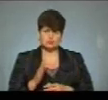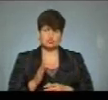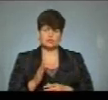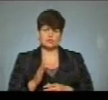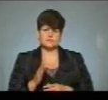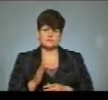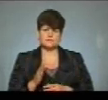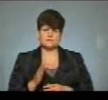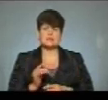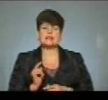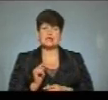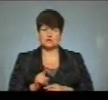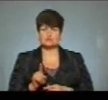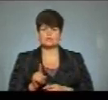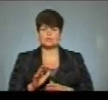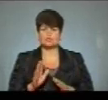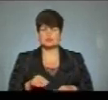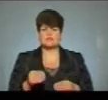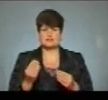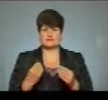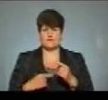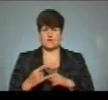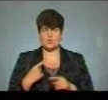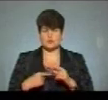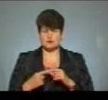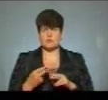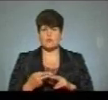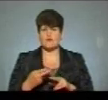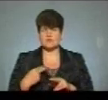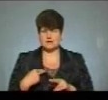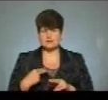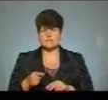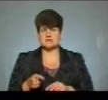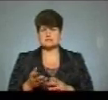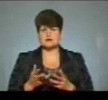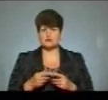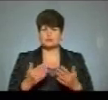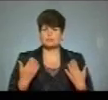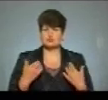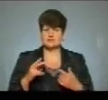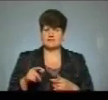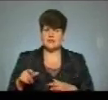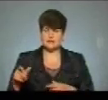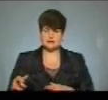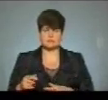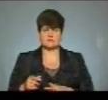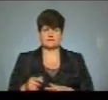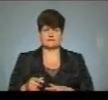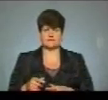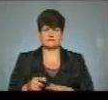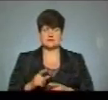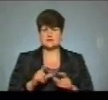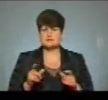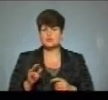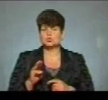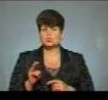сказати для того, щоб вони будуть давати зворотний ефект, тому що повертатися за рахунок відпочивальників, за рахунок візитівки Шумська.